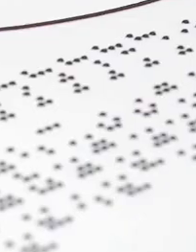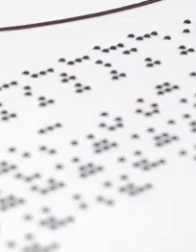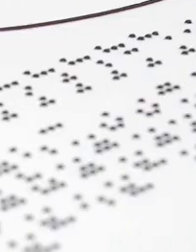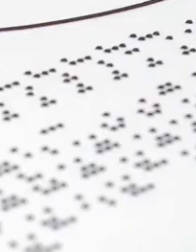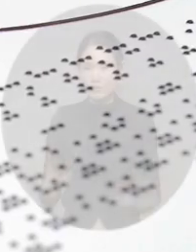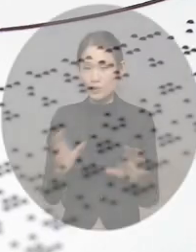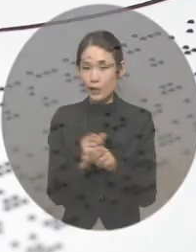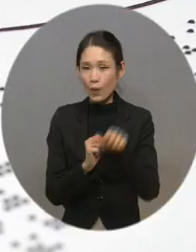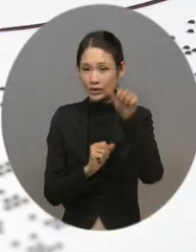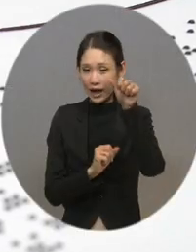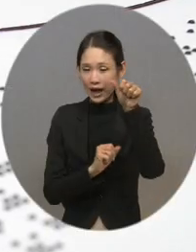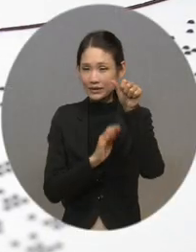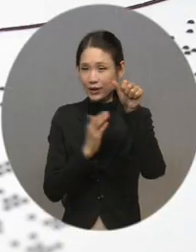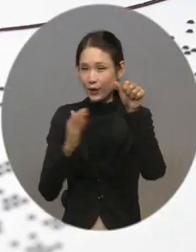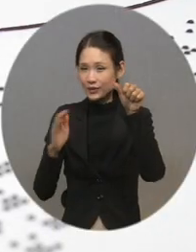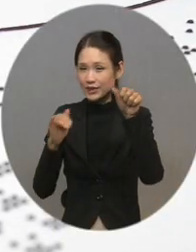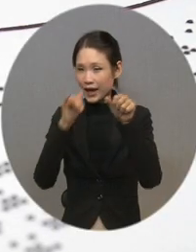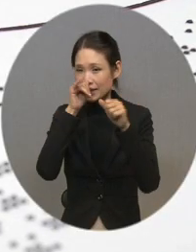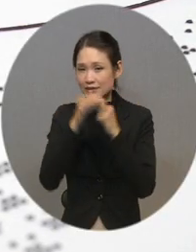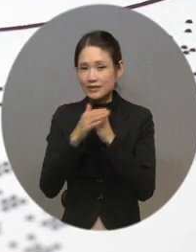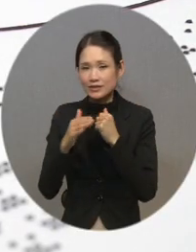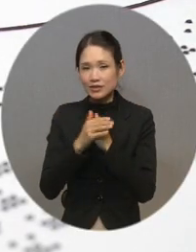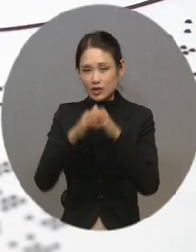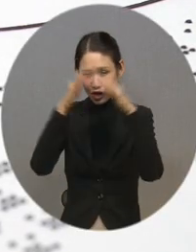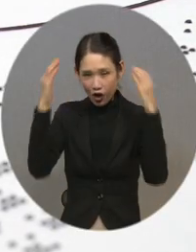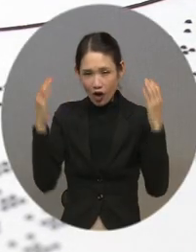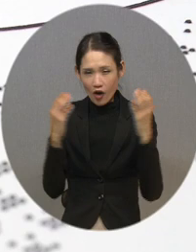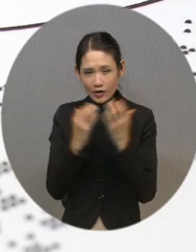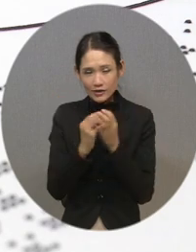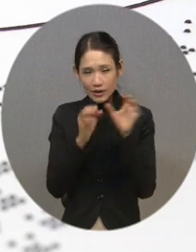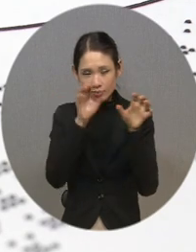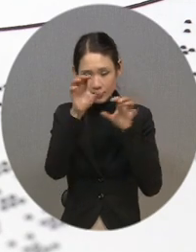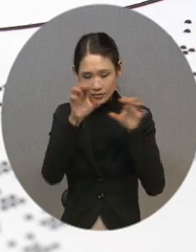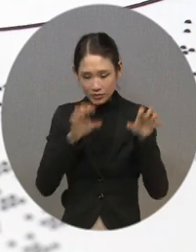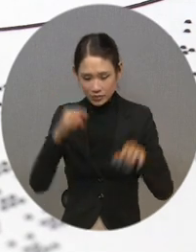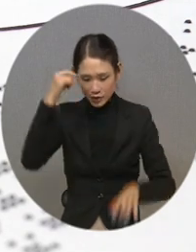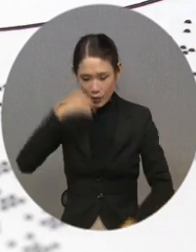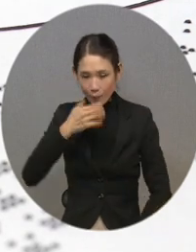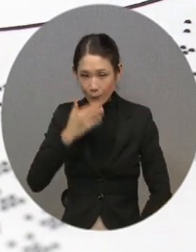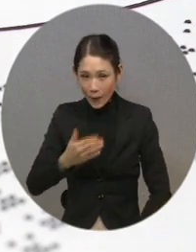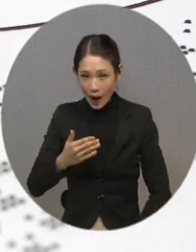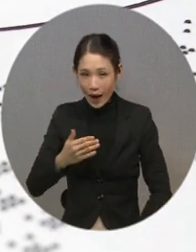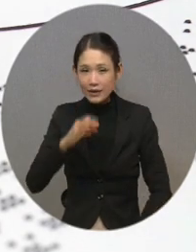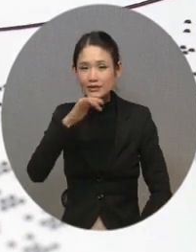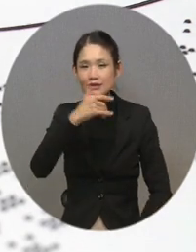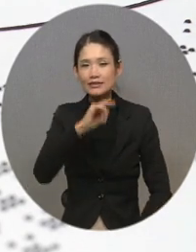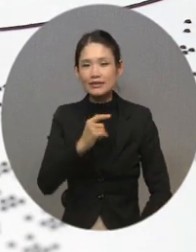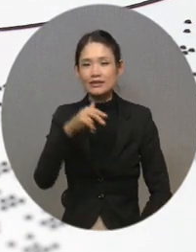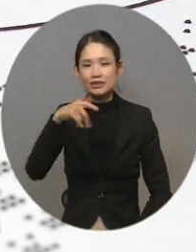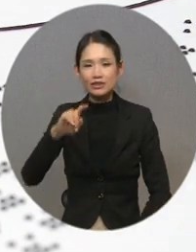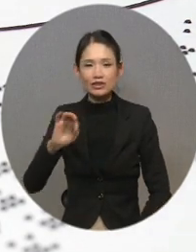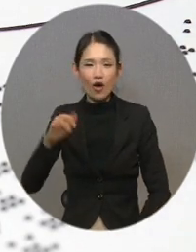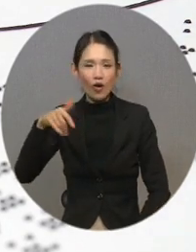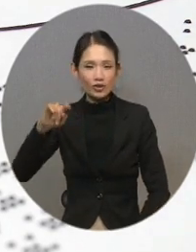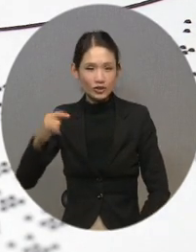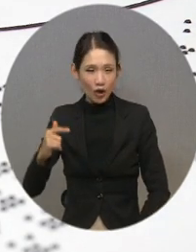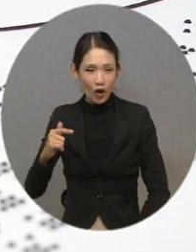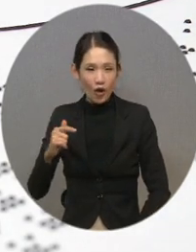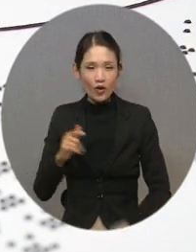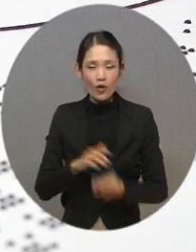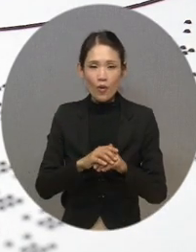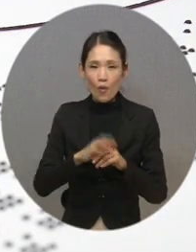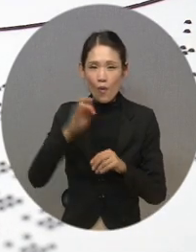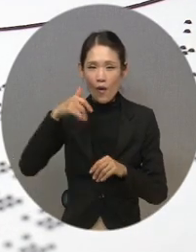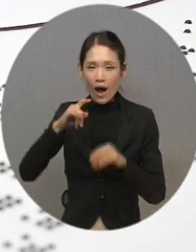총 5장으로 경복궁 전체 배치 형태를 느낄 수 있는 안내도와 근정전, 경회루, 향원정 그리고